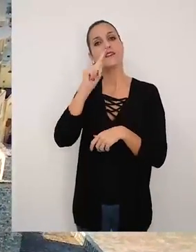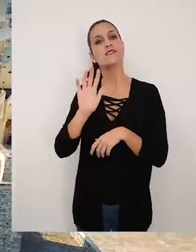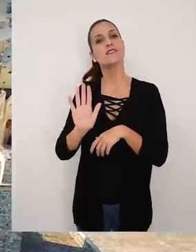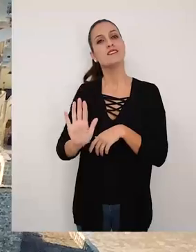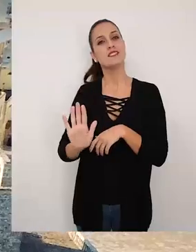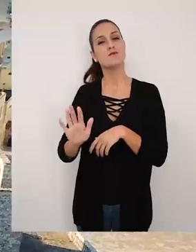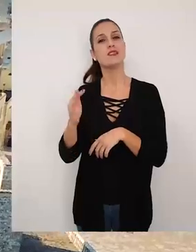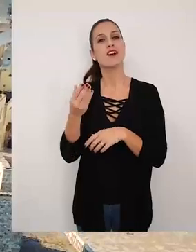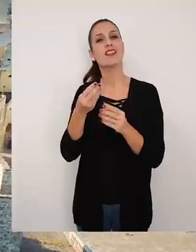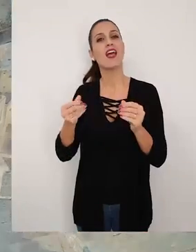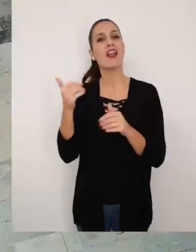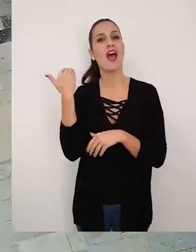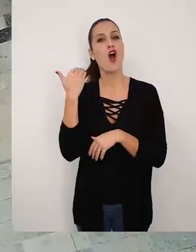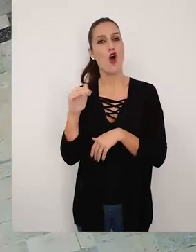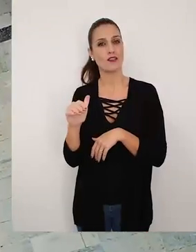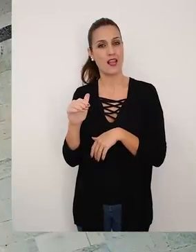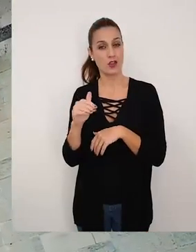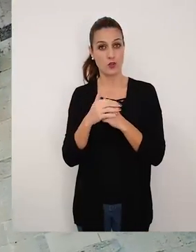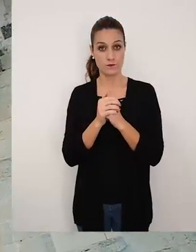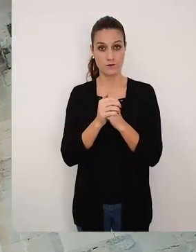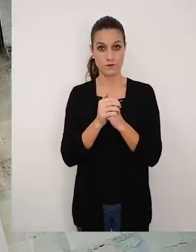Terra d'Otranto.